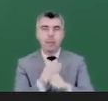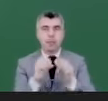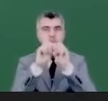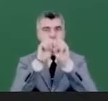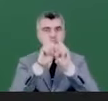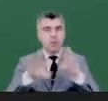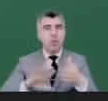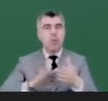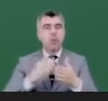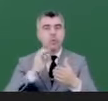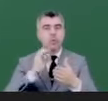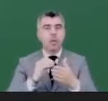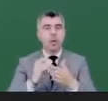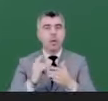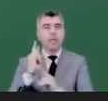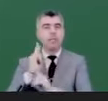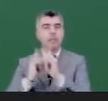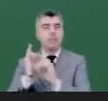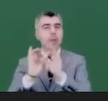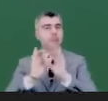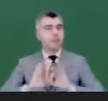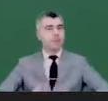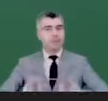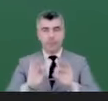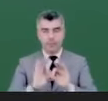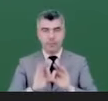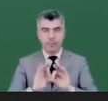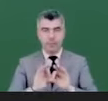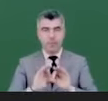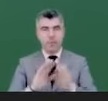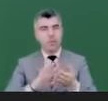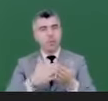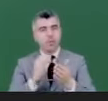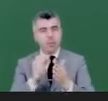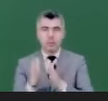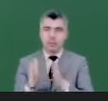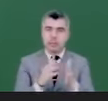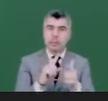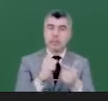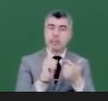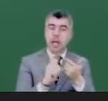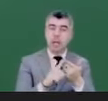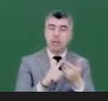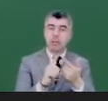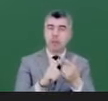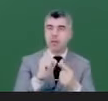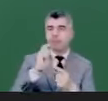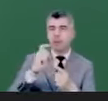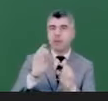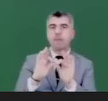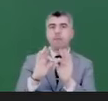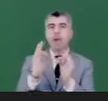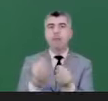المغاربه الذين كانوا يزاولون بعض المهام غير الاجراء انتهينا من هذا الموضوع مرينا للموضوع الثاني هو اقرار تعويضات عائليه